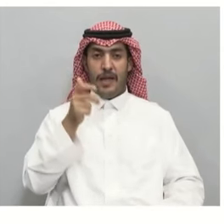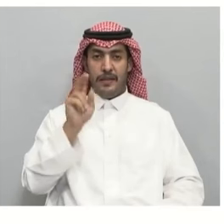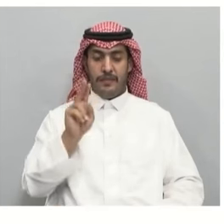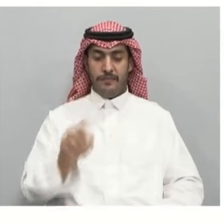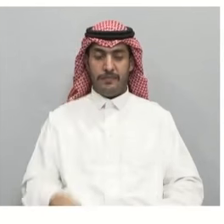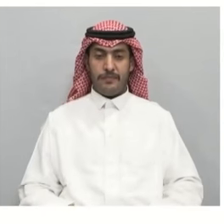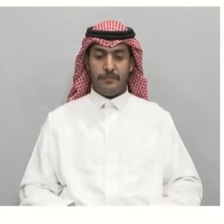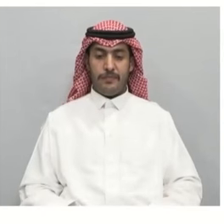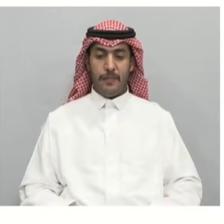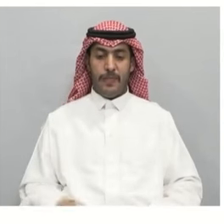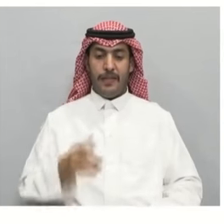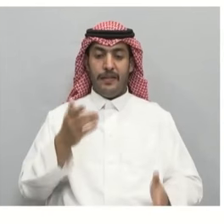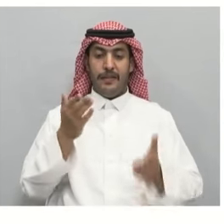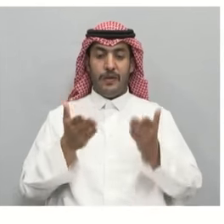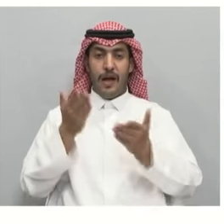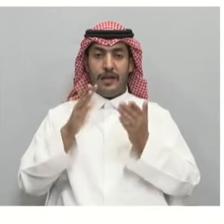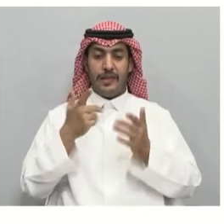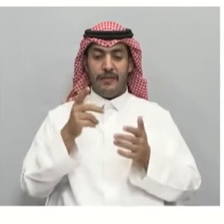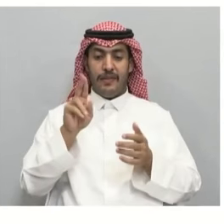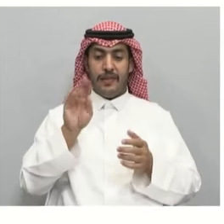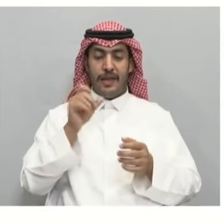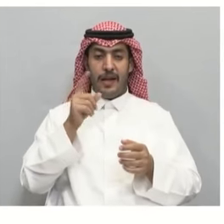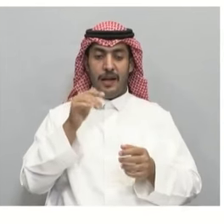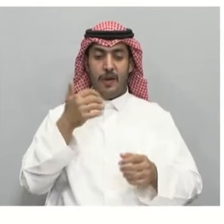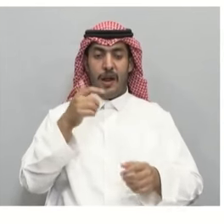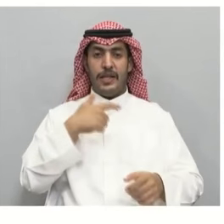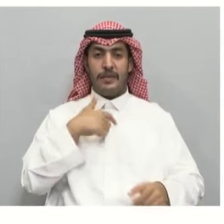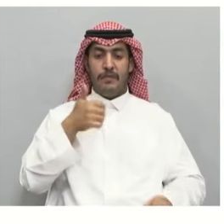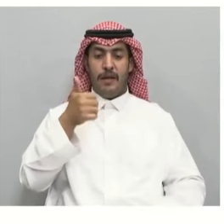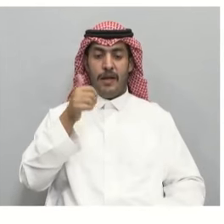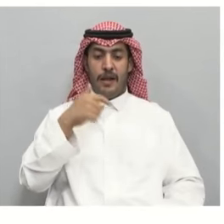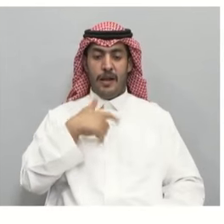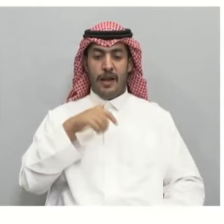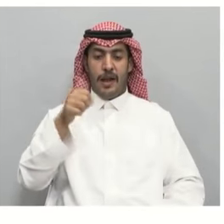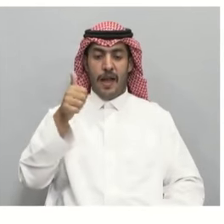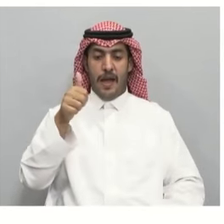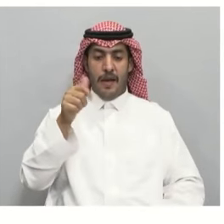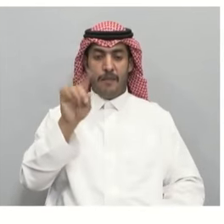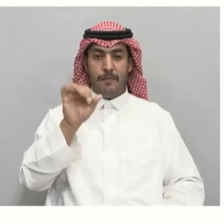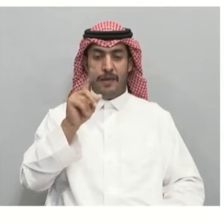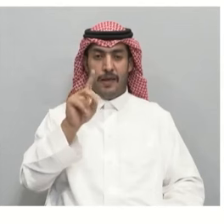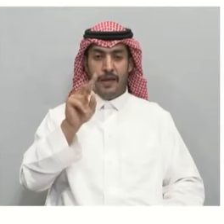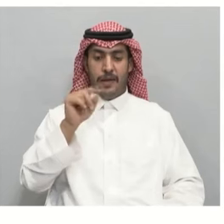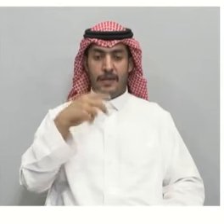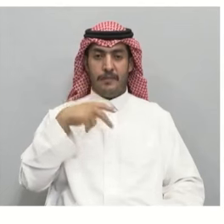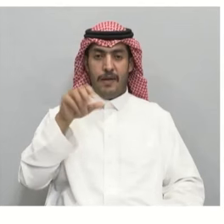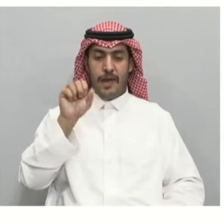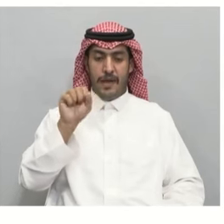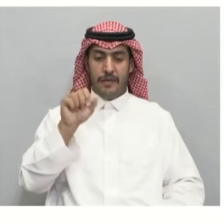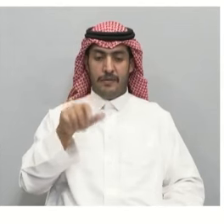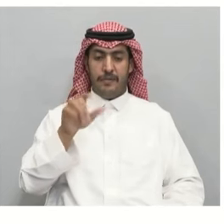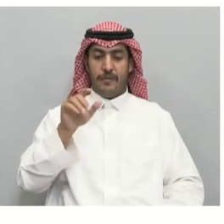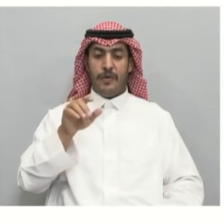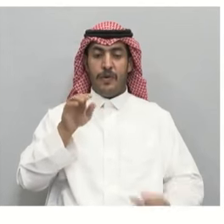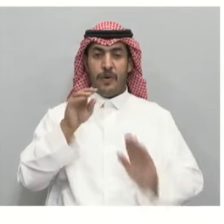ويقاس التيار الكهربائي بوحده الامبير ورمزه اي نموذج الدائره